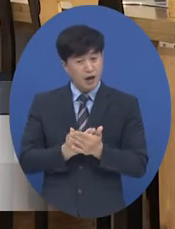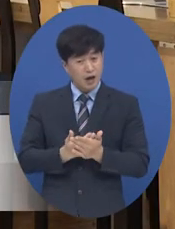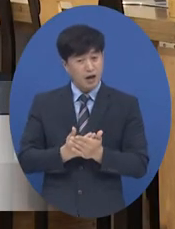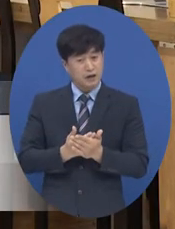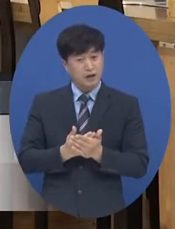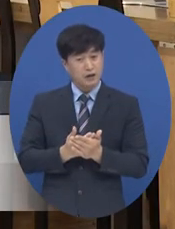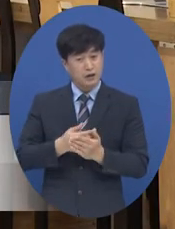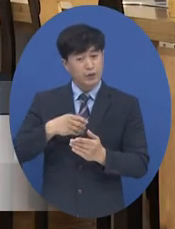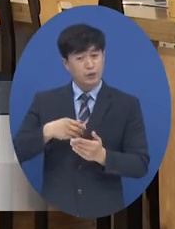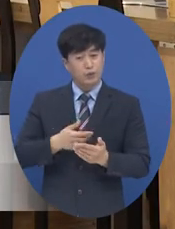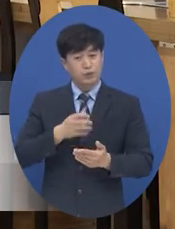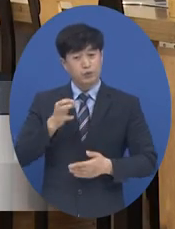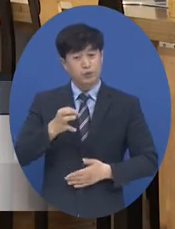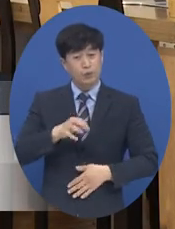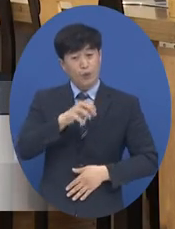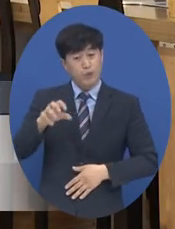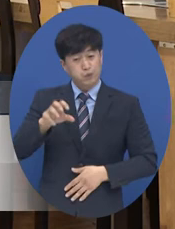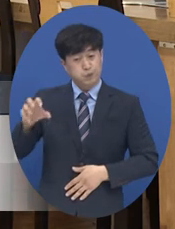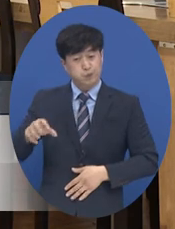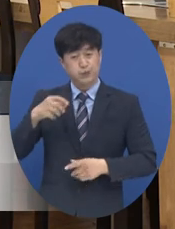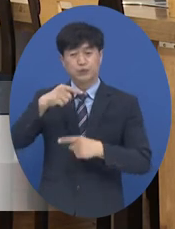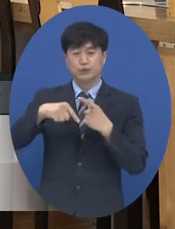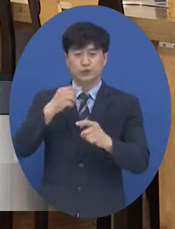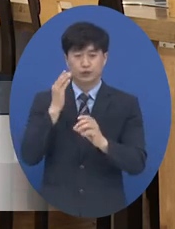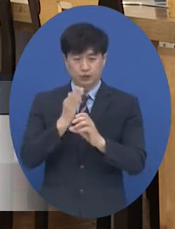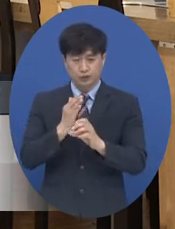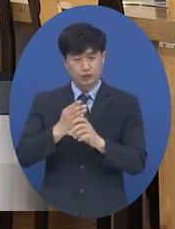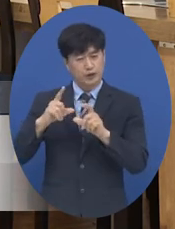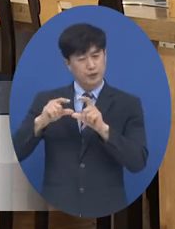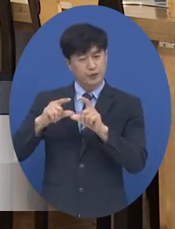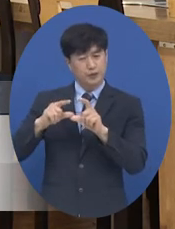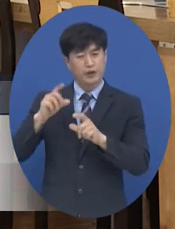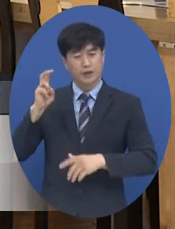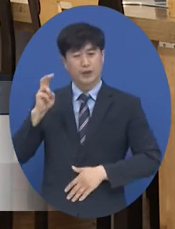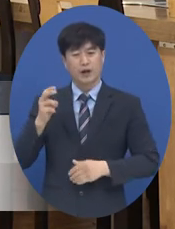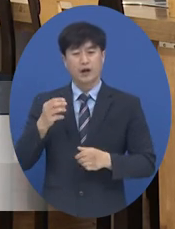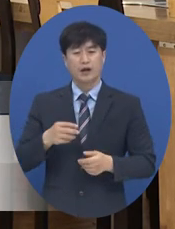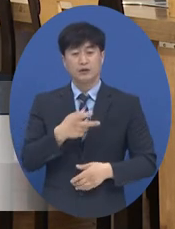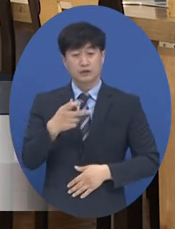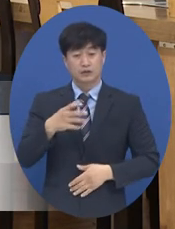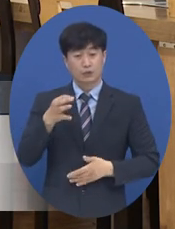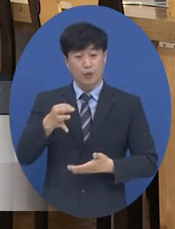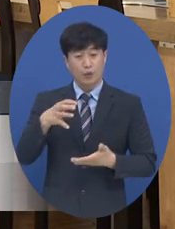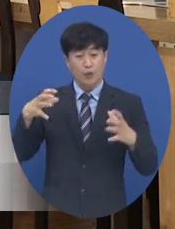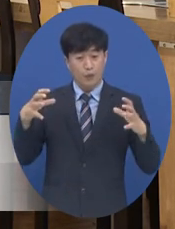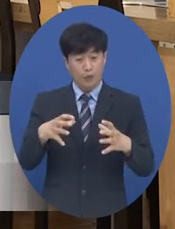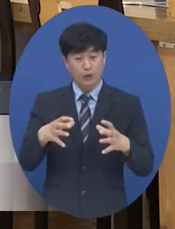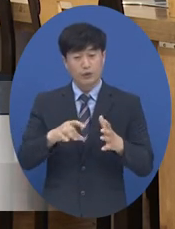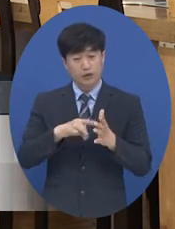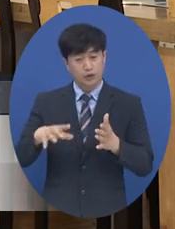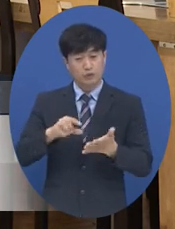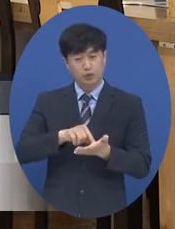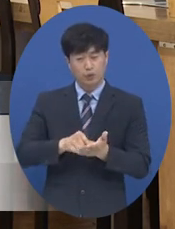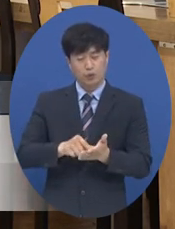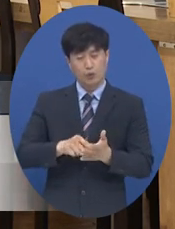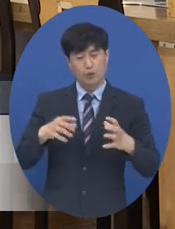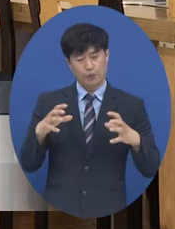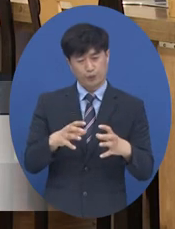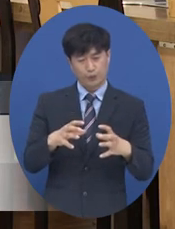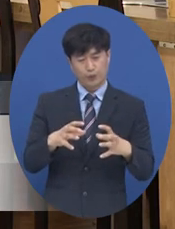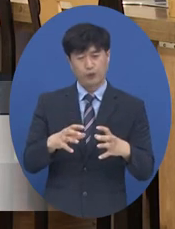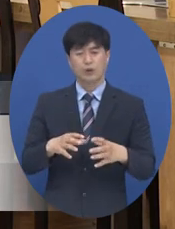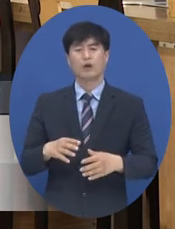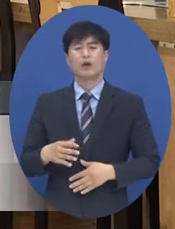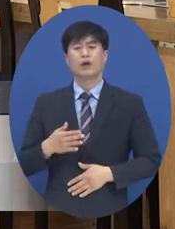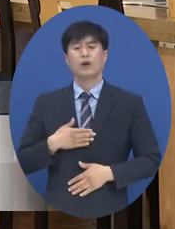회전으로 운영해 나가시는 분들이 거의 대다수이신 분들이 있거든요. 목돈을 모아놔도 그냥 뭐 세금 정도를 모아두는